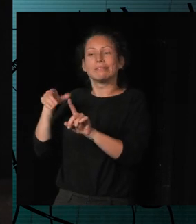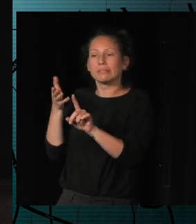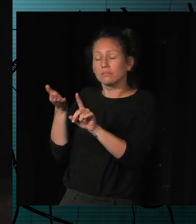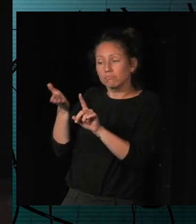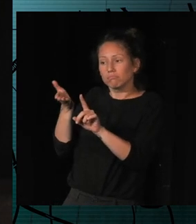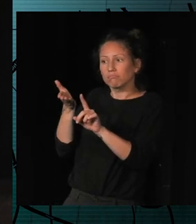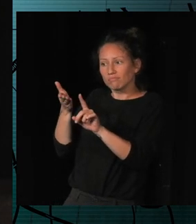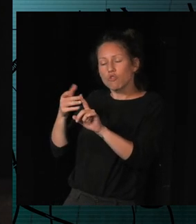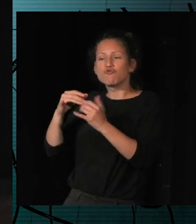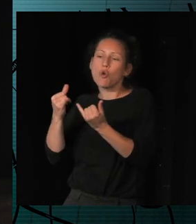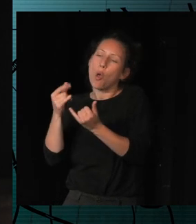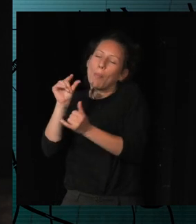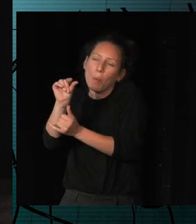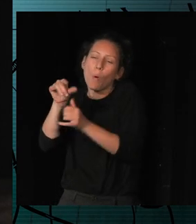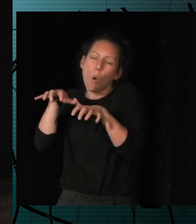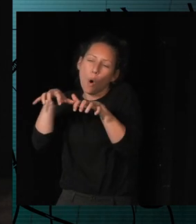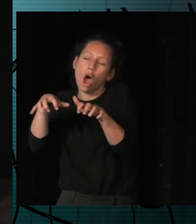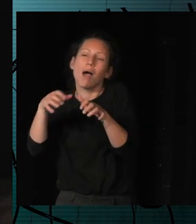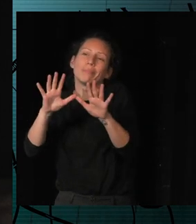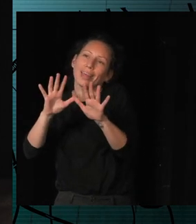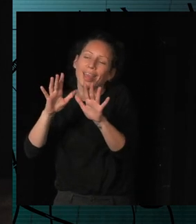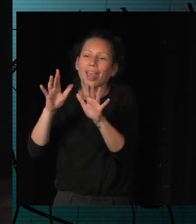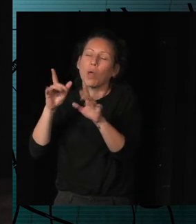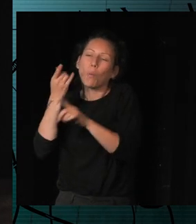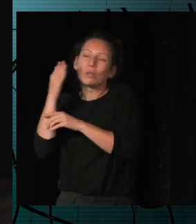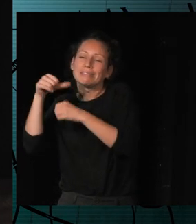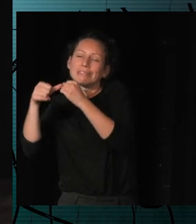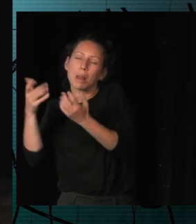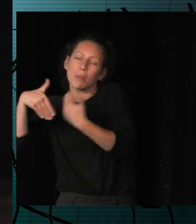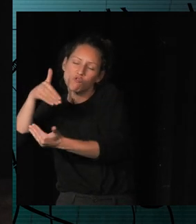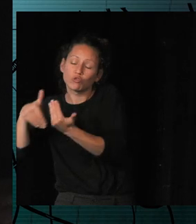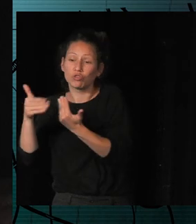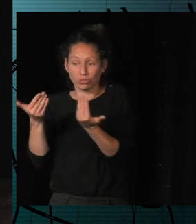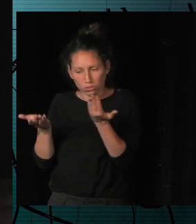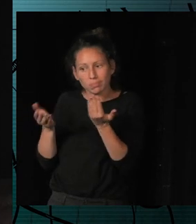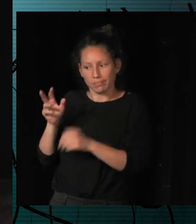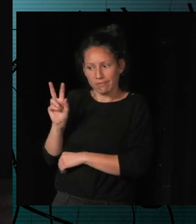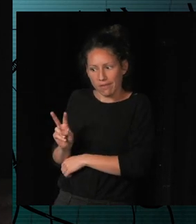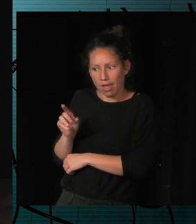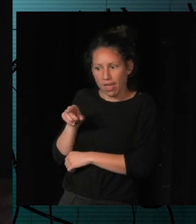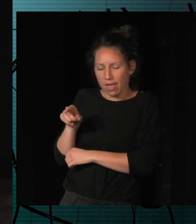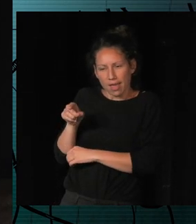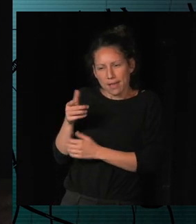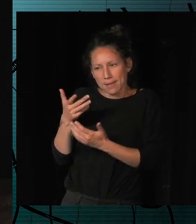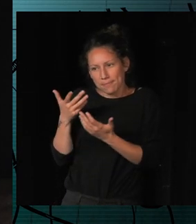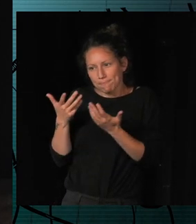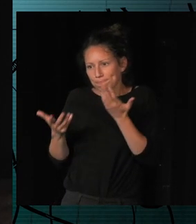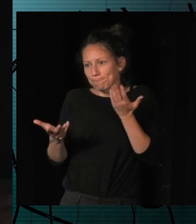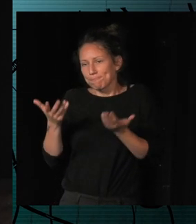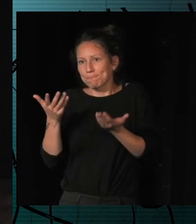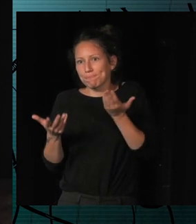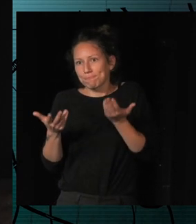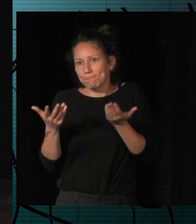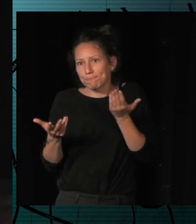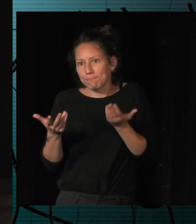des aspects en tout cas de jeux d'horreur mais qui n'est pas que ça qui est un drame humain aussi incroyable donc encore une fois le jeu vidéo aujourd'hui de moins en moins mais c'est on a